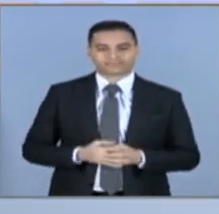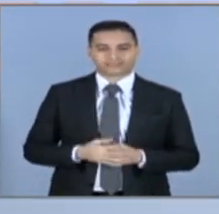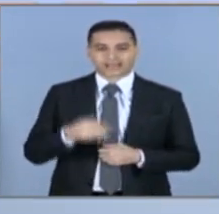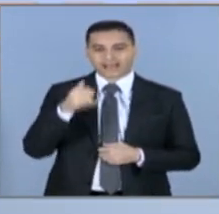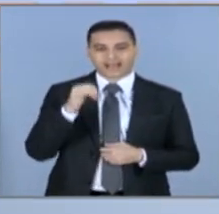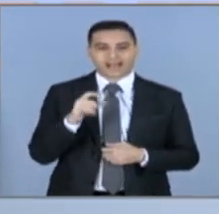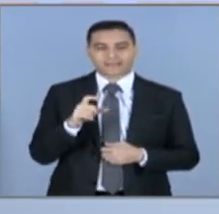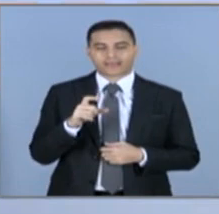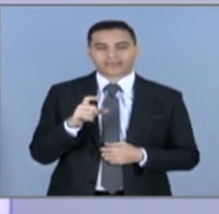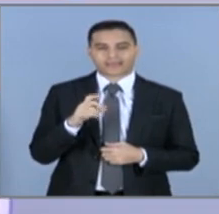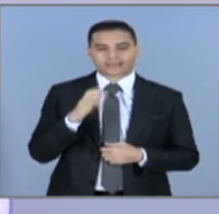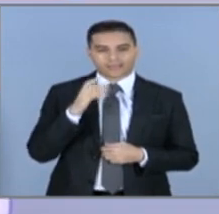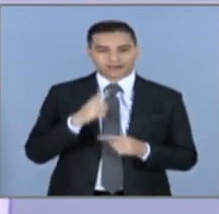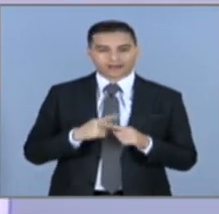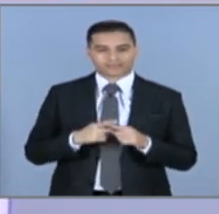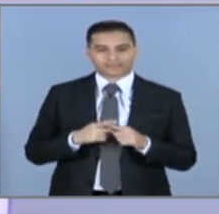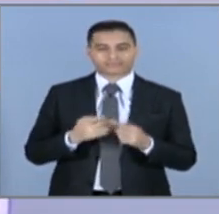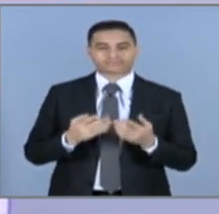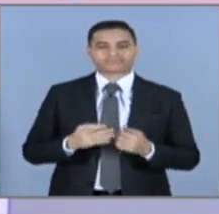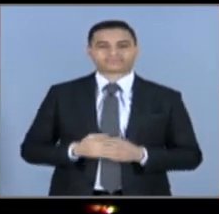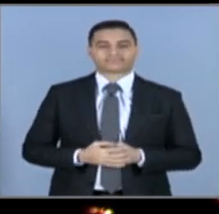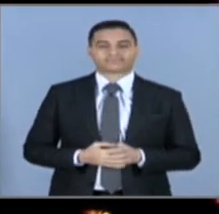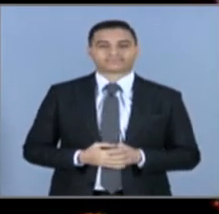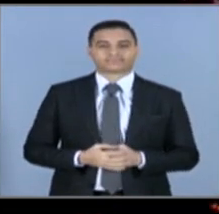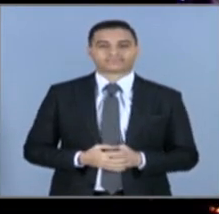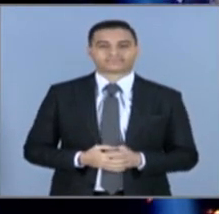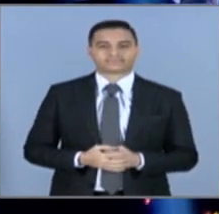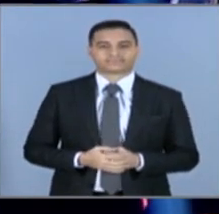أيمن، إجابة خاطئة.